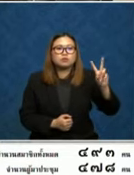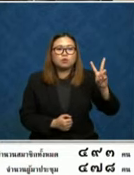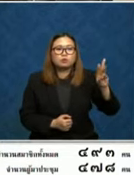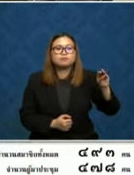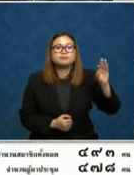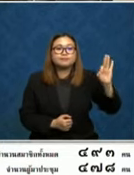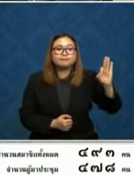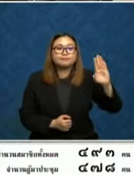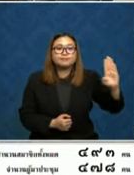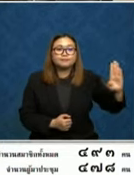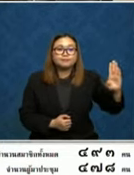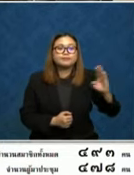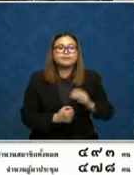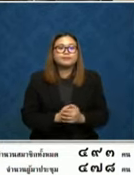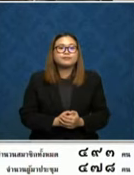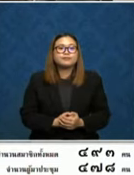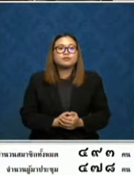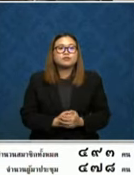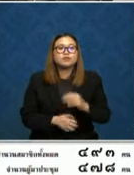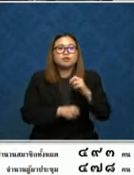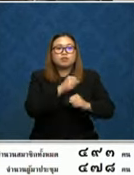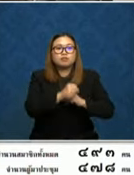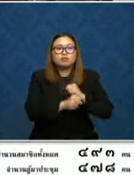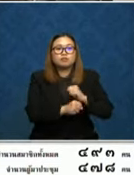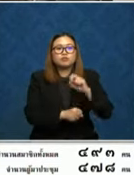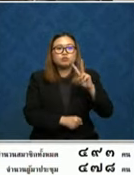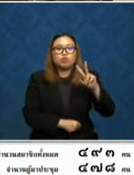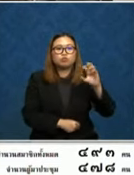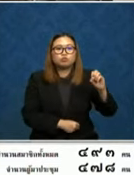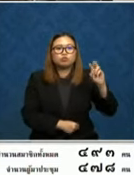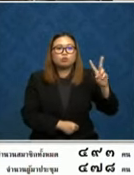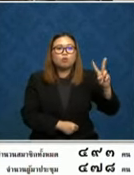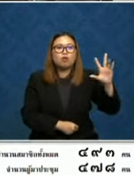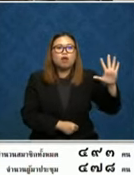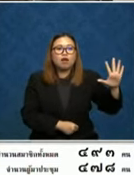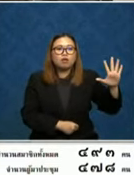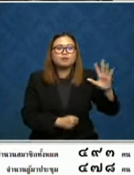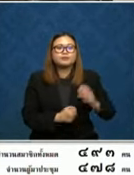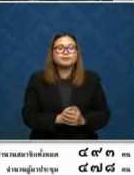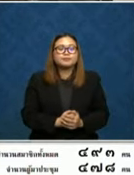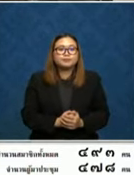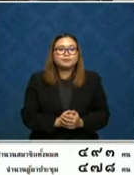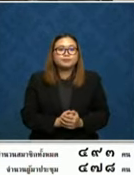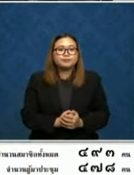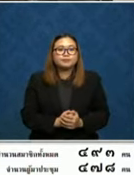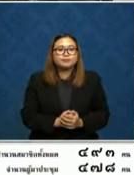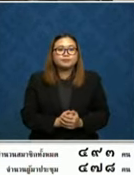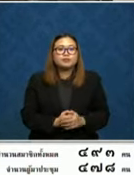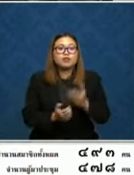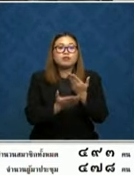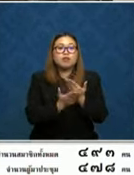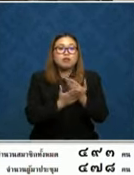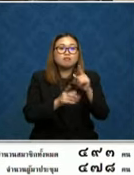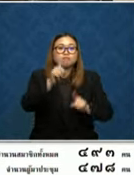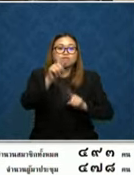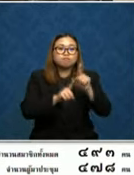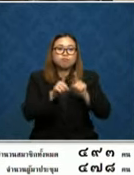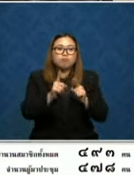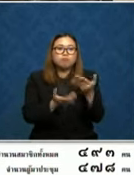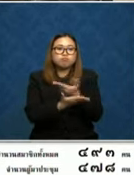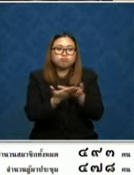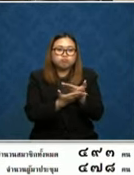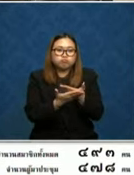514,233,669 บาทภายในปี2025ซึ่งมากกว่าประมาณการงบประมาณเริ่มต้นถึง2เท่